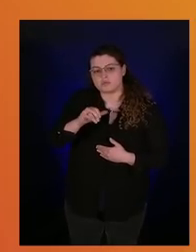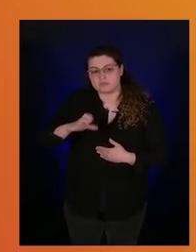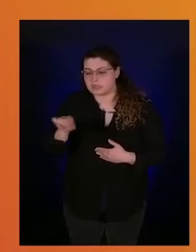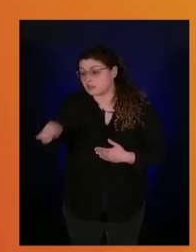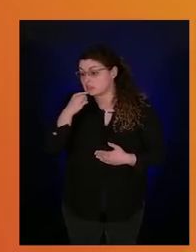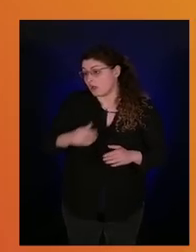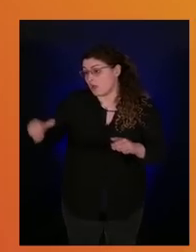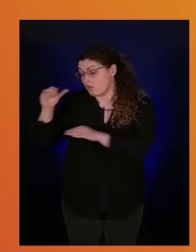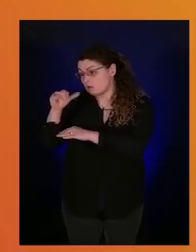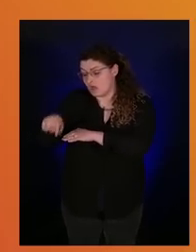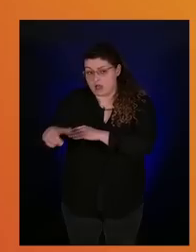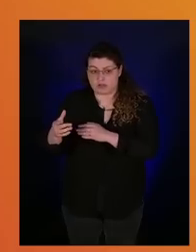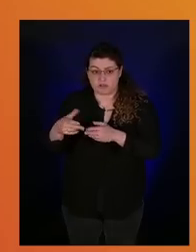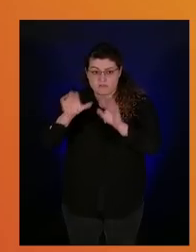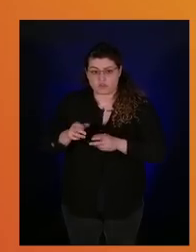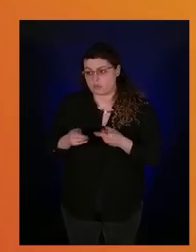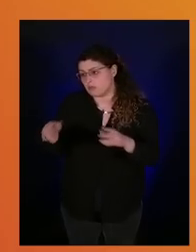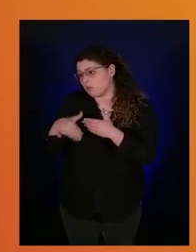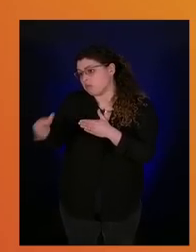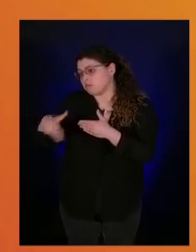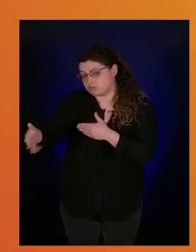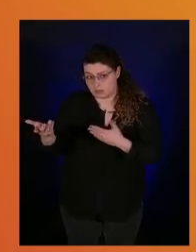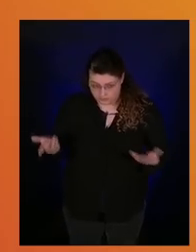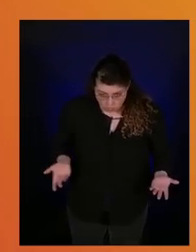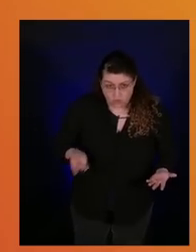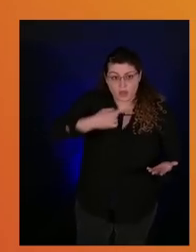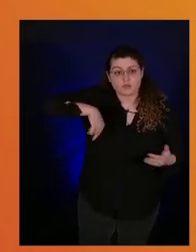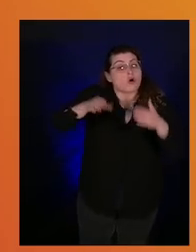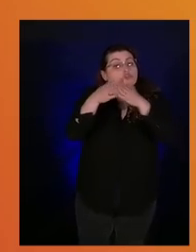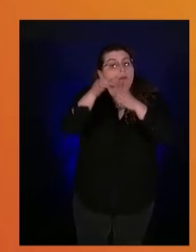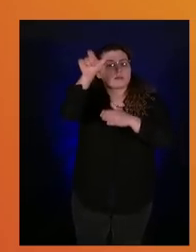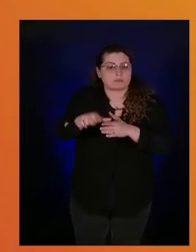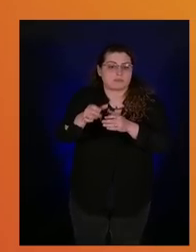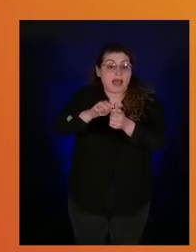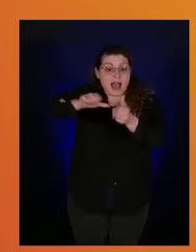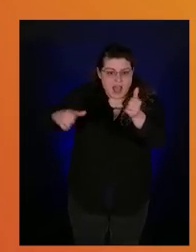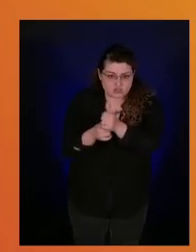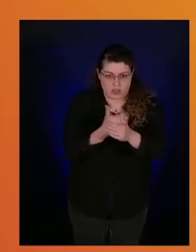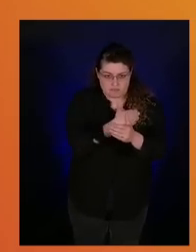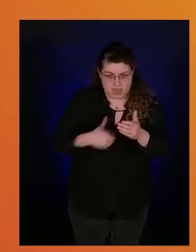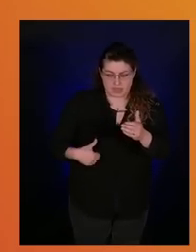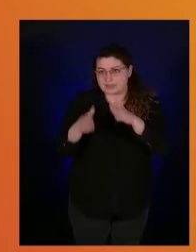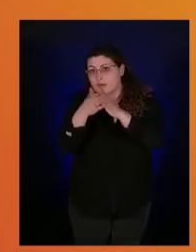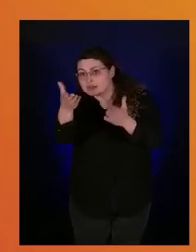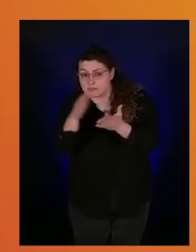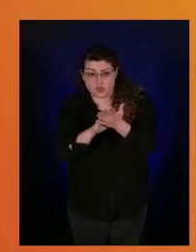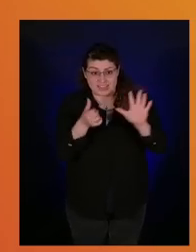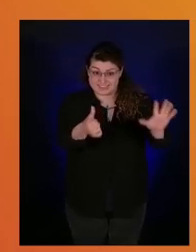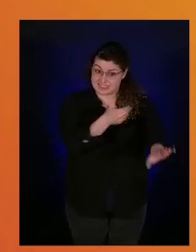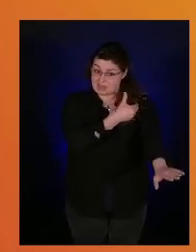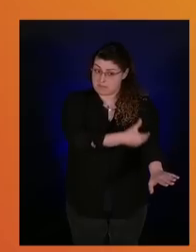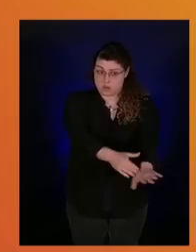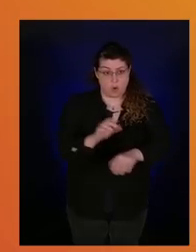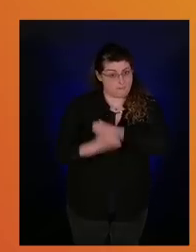prolétariat de la fonction publique. Donc ce qu'on a demandé à Hidalgo, enfin à son adjoint, c'était pas compliqué, c'était de lâcher 6 millions d'euros par